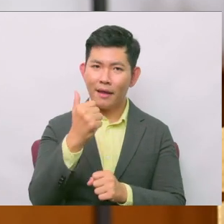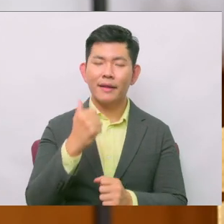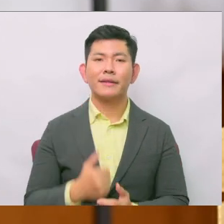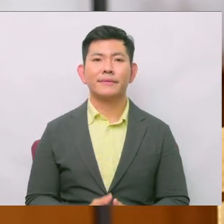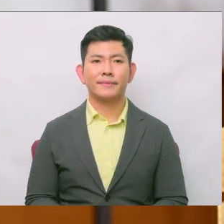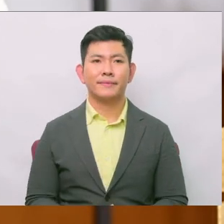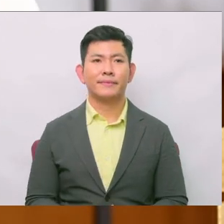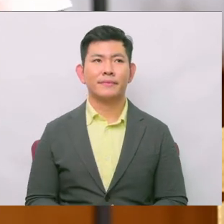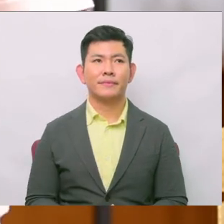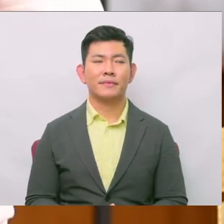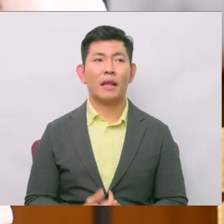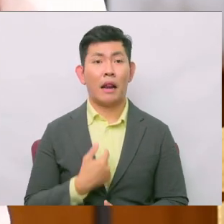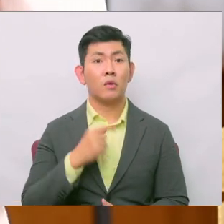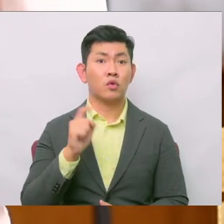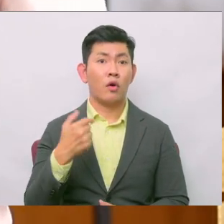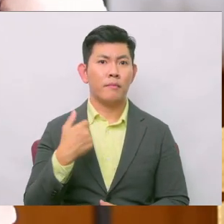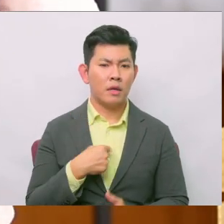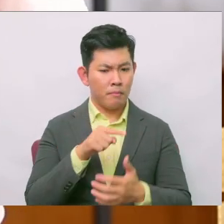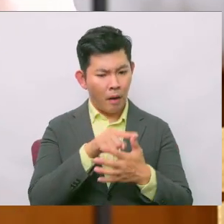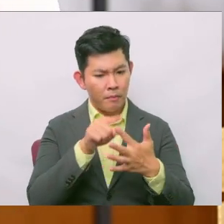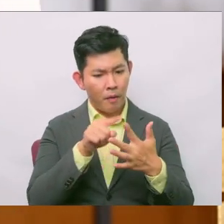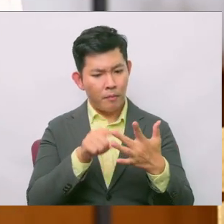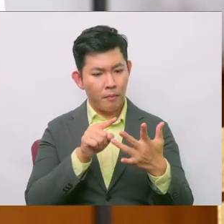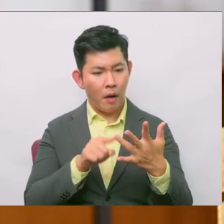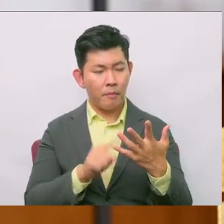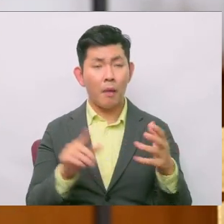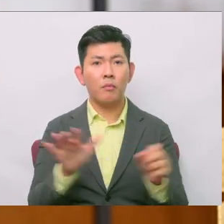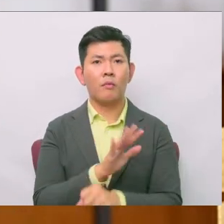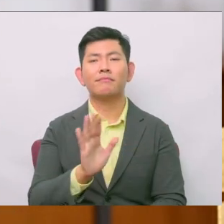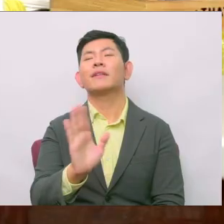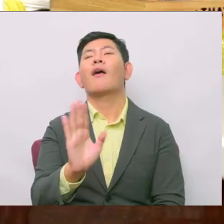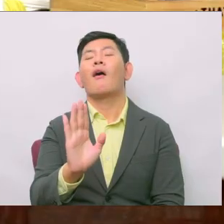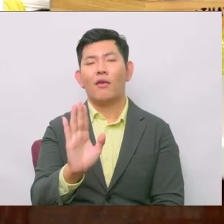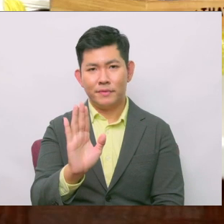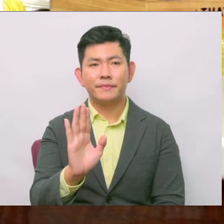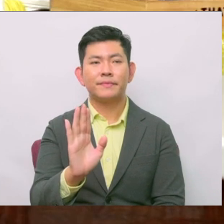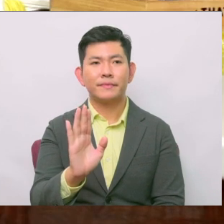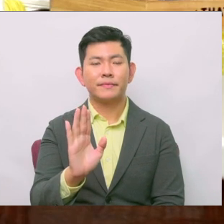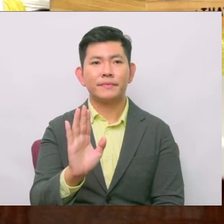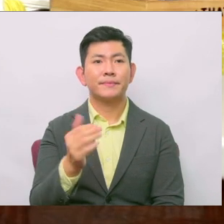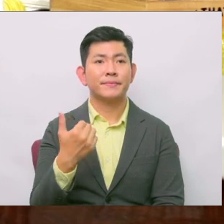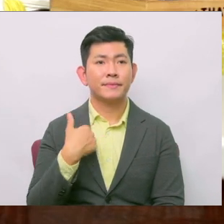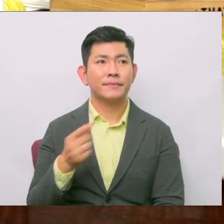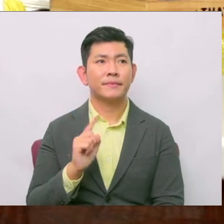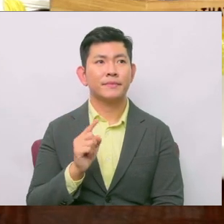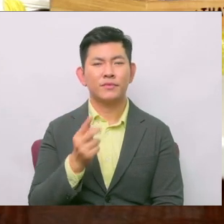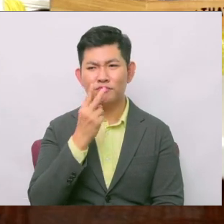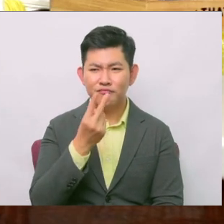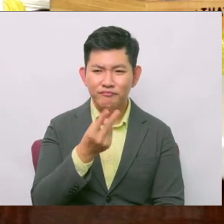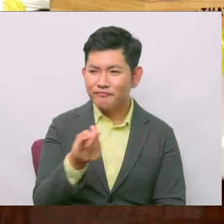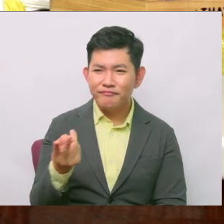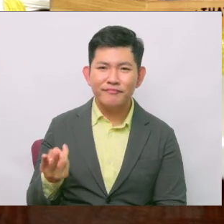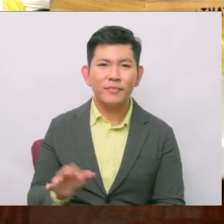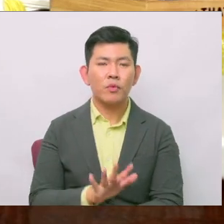เราไม่จำเป็นว่าต้องมีสมุนไพรครบทุกอย่างที่เมื่อกี้ครูจุ่มได้แนะนำไปนะคะเราอาจจะหาได้ไม่ครบนะคะแต่เ